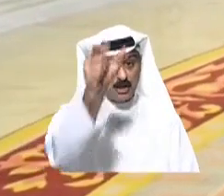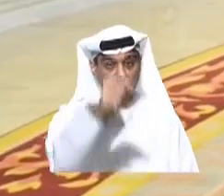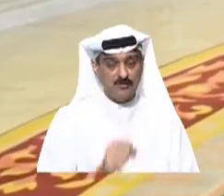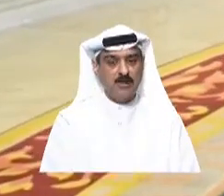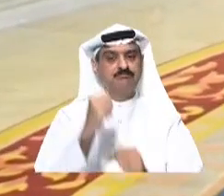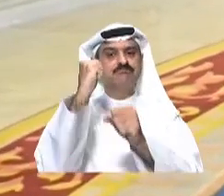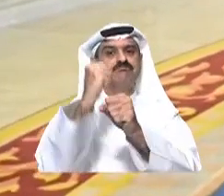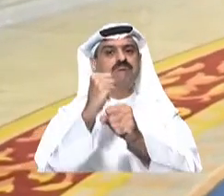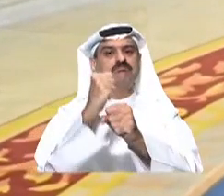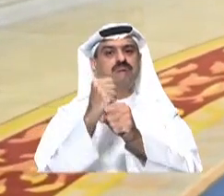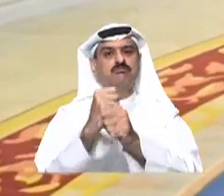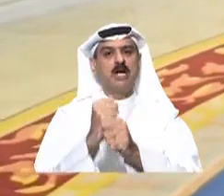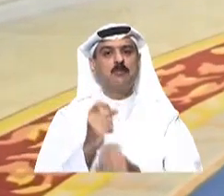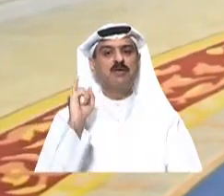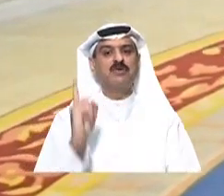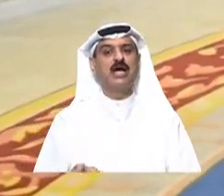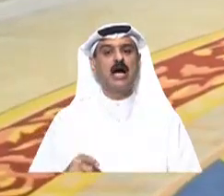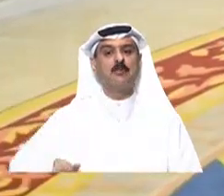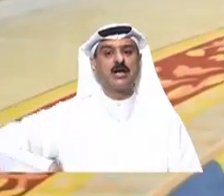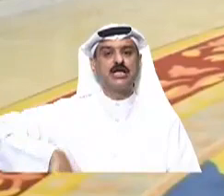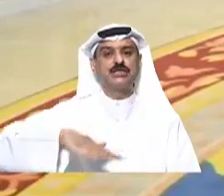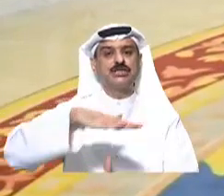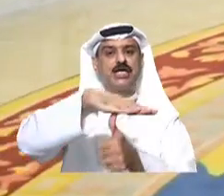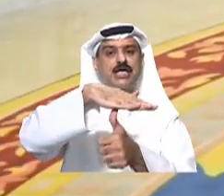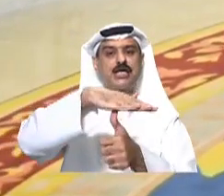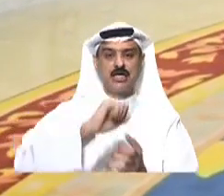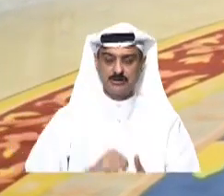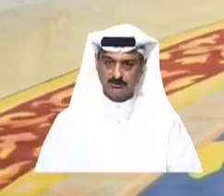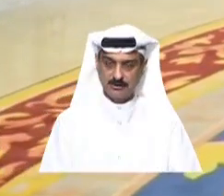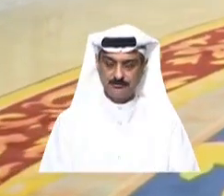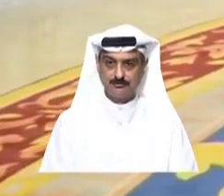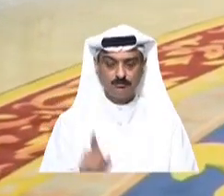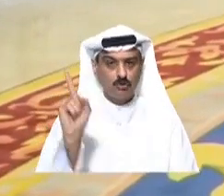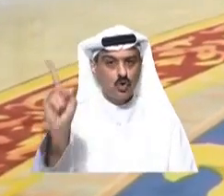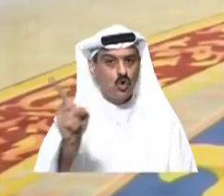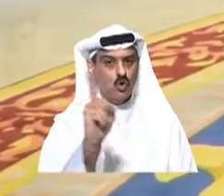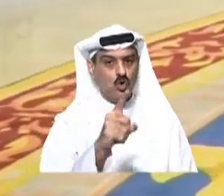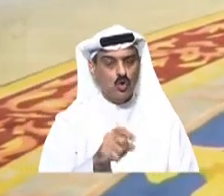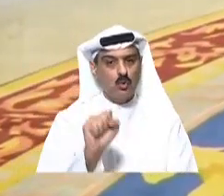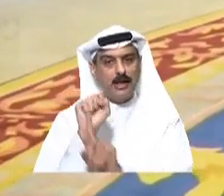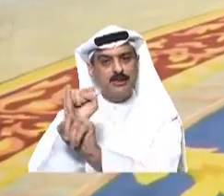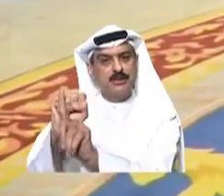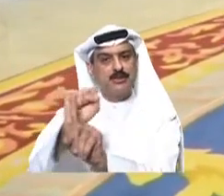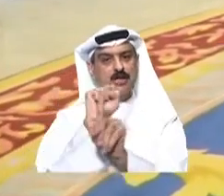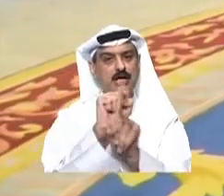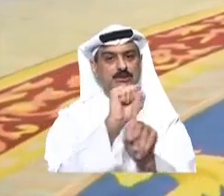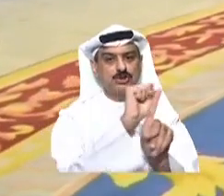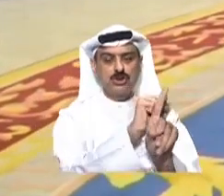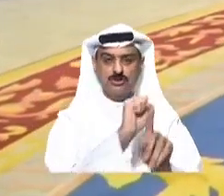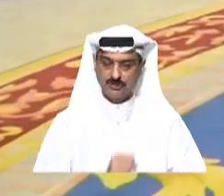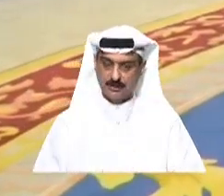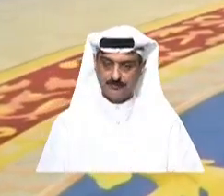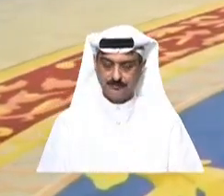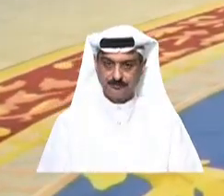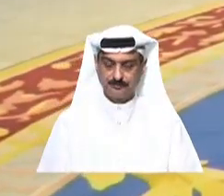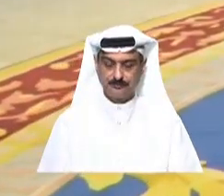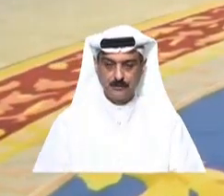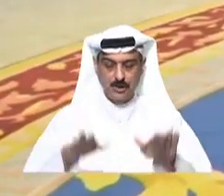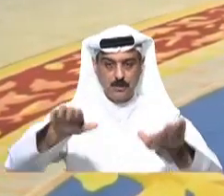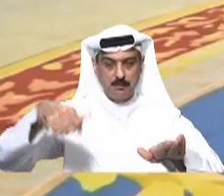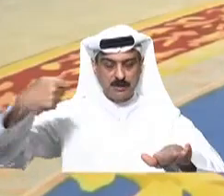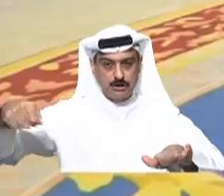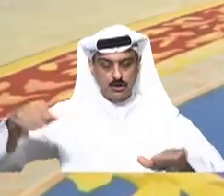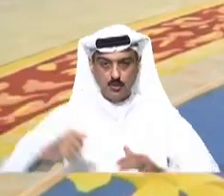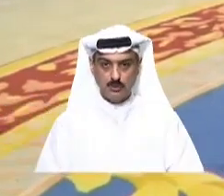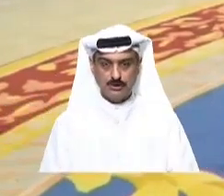ما ورد في الكلمتين من توجيهات كل في مجال اختصاصه. وقد عبر مجلس الوزراء عن